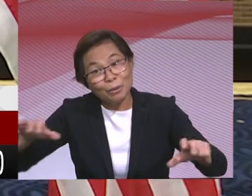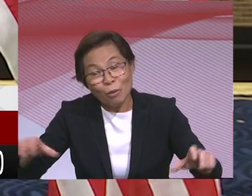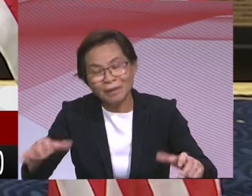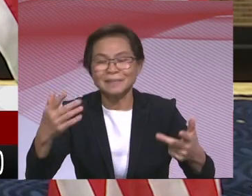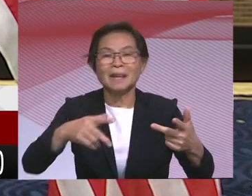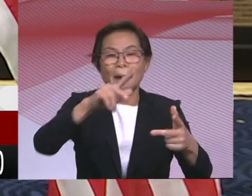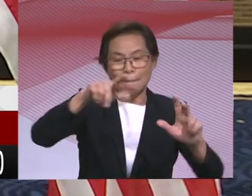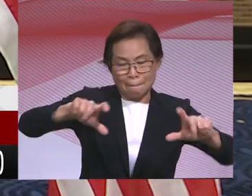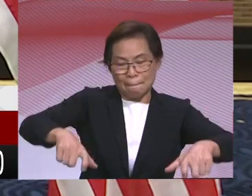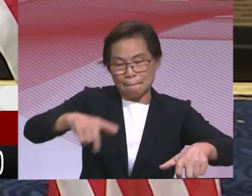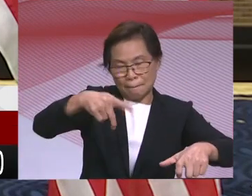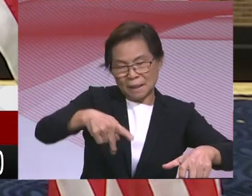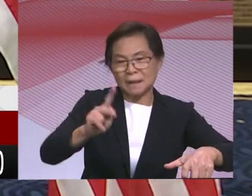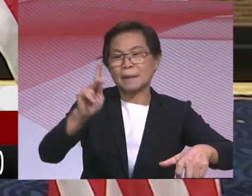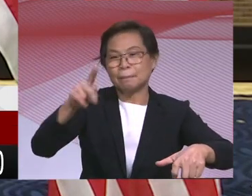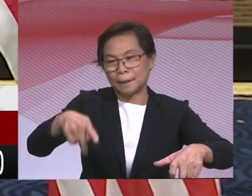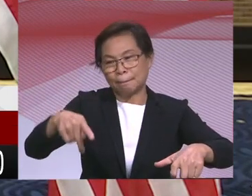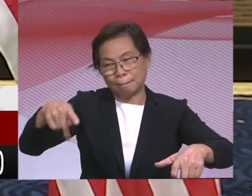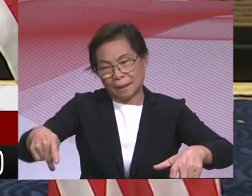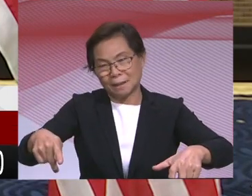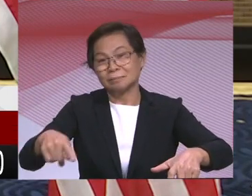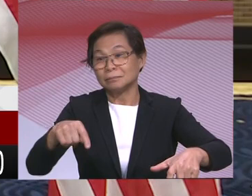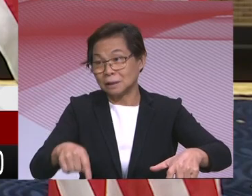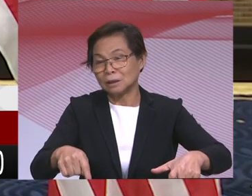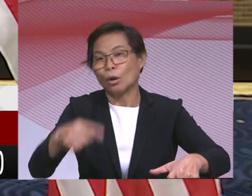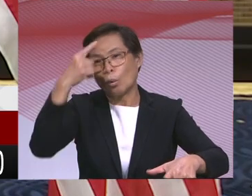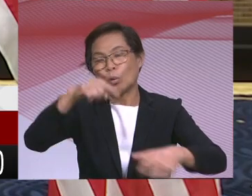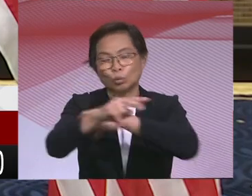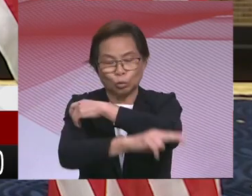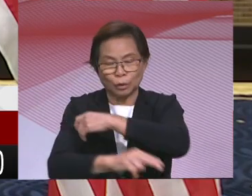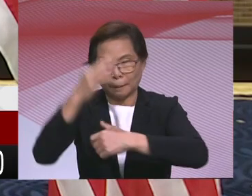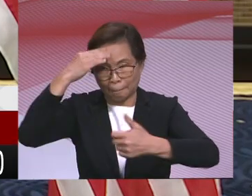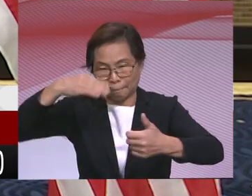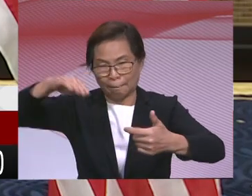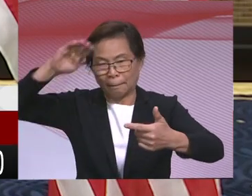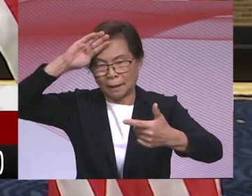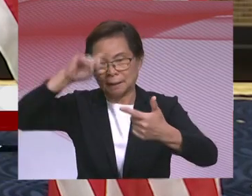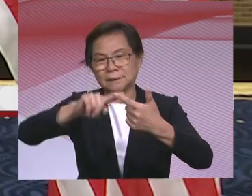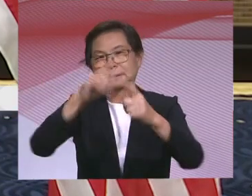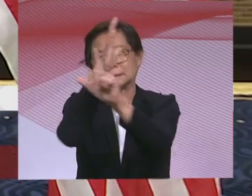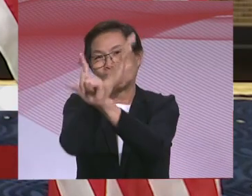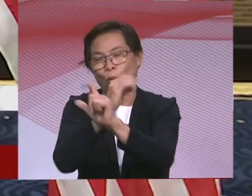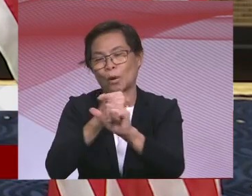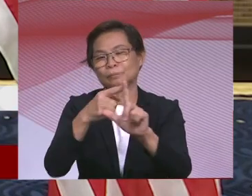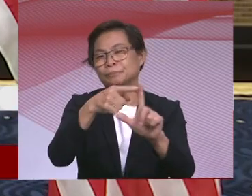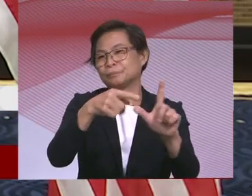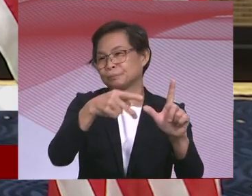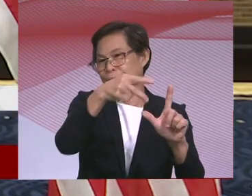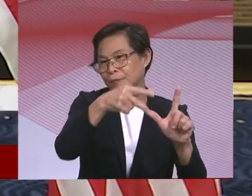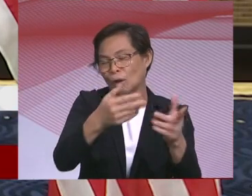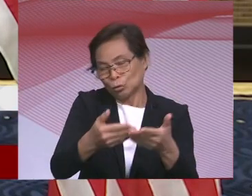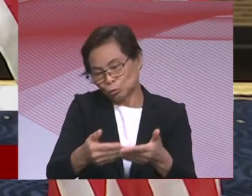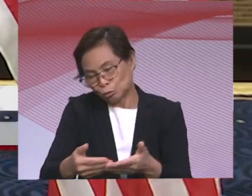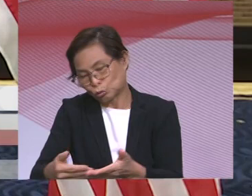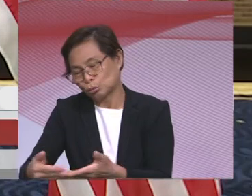Pique pipi ini akan dilaksanakan untuk negeri Perlis dan Serawak bahkan